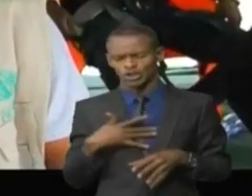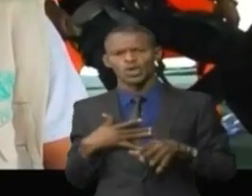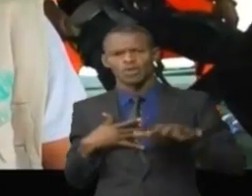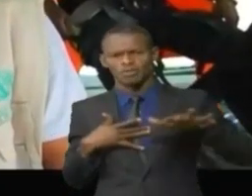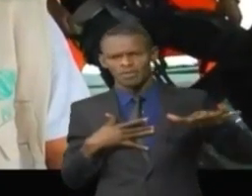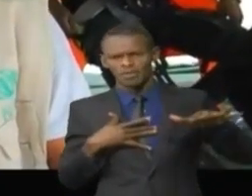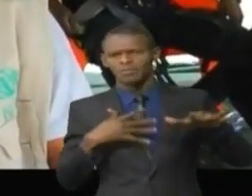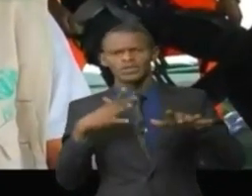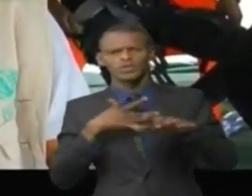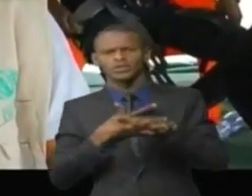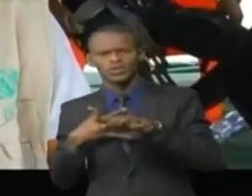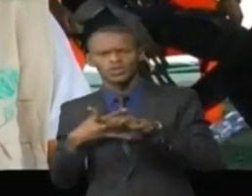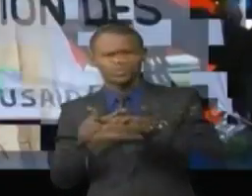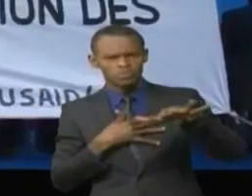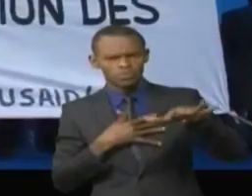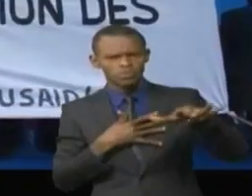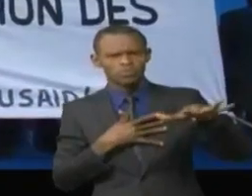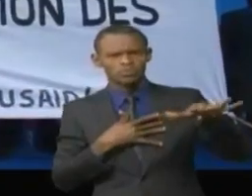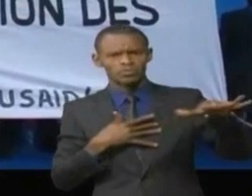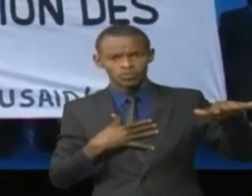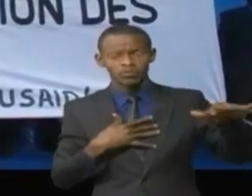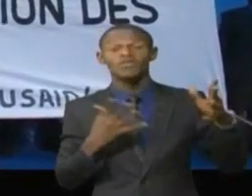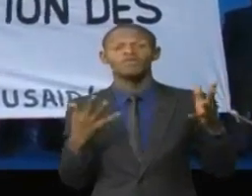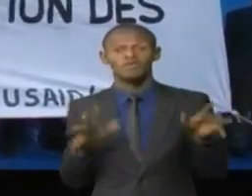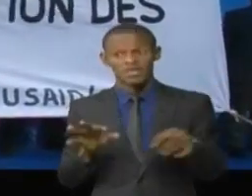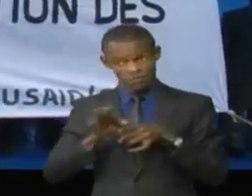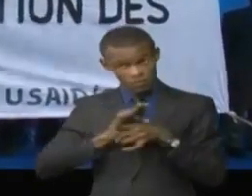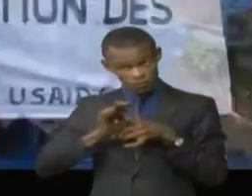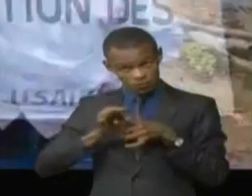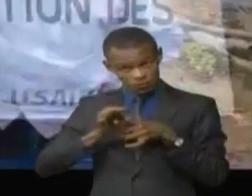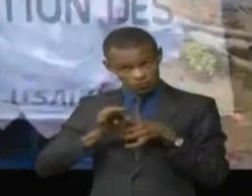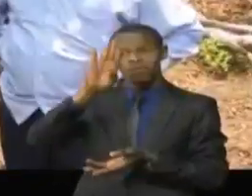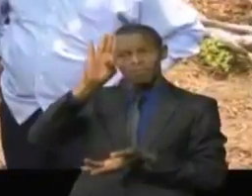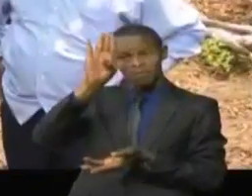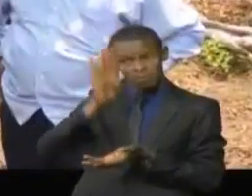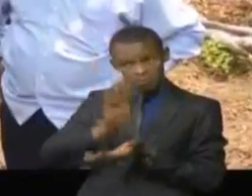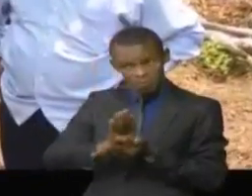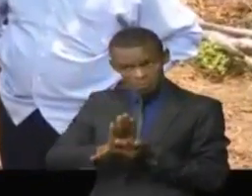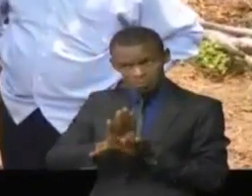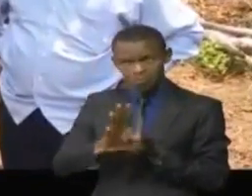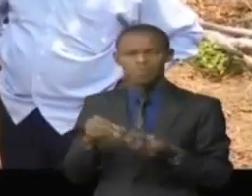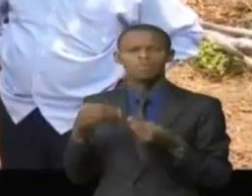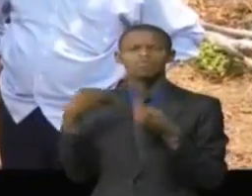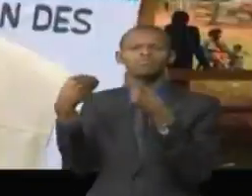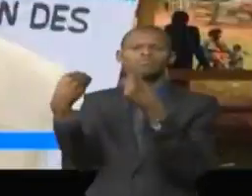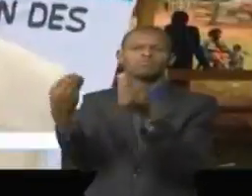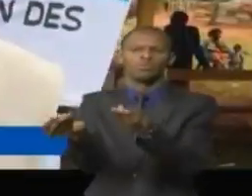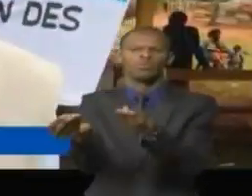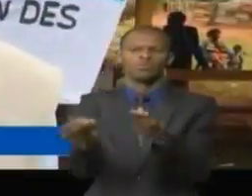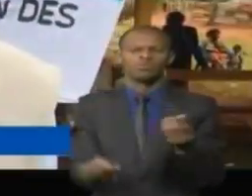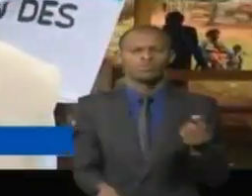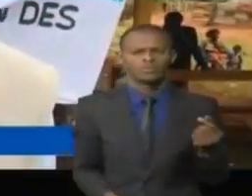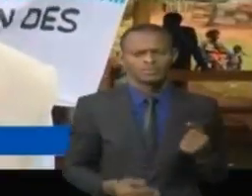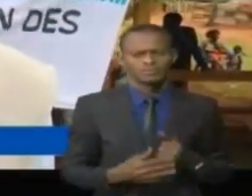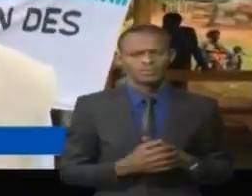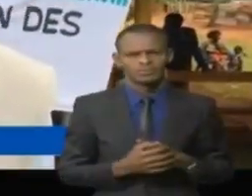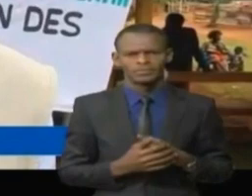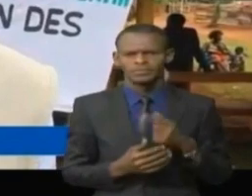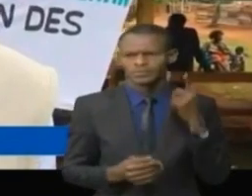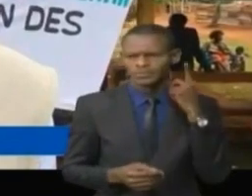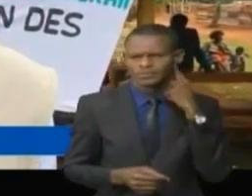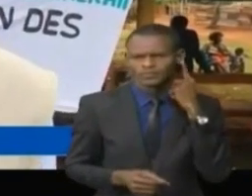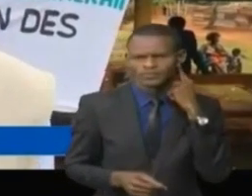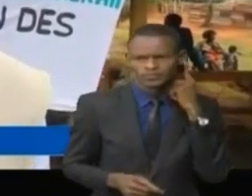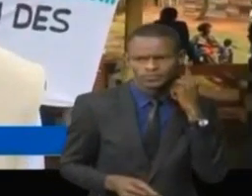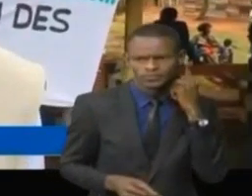de projet Bureka chez ADRA Bureau Tshikapa, explique ici en grande ligne ce projet. Bureka, c'est un